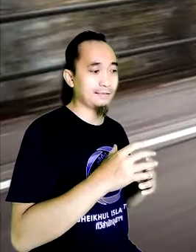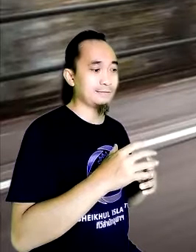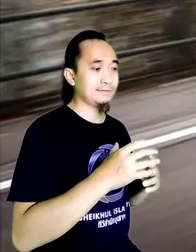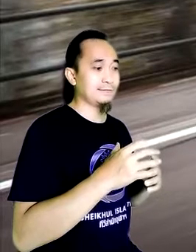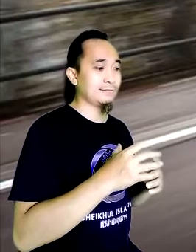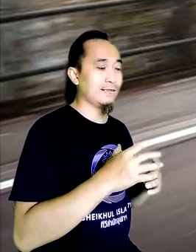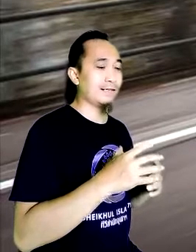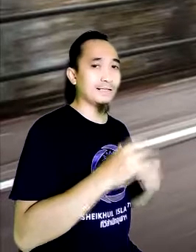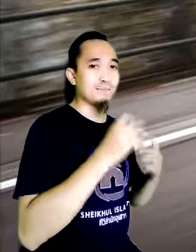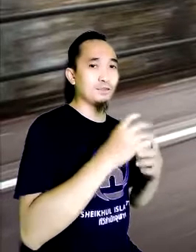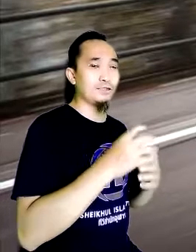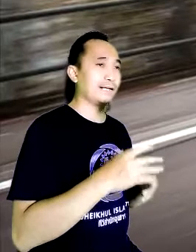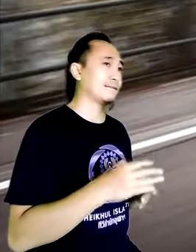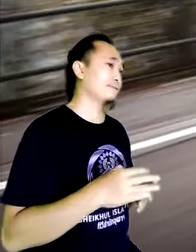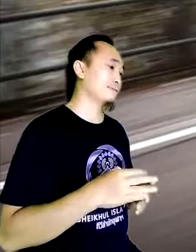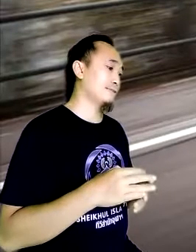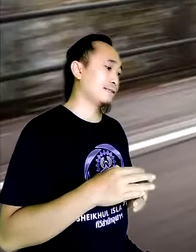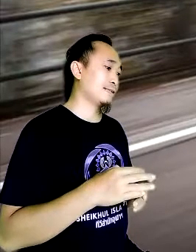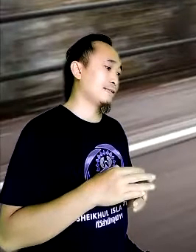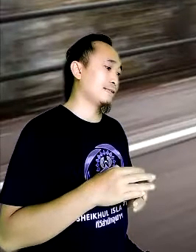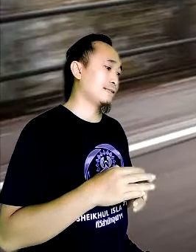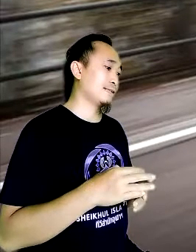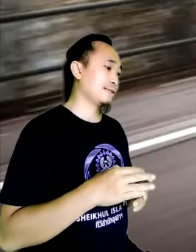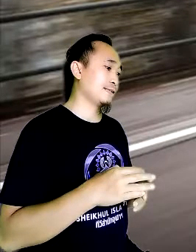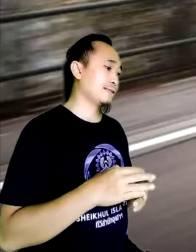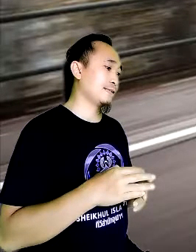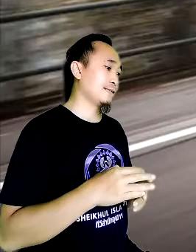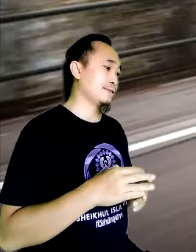sedang ngebut ya,